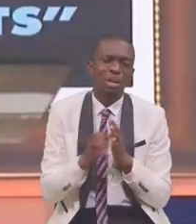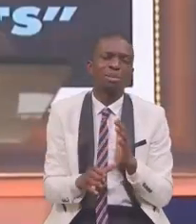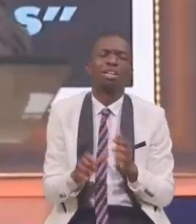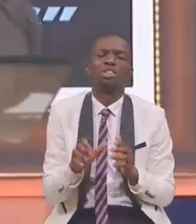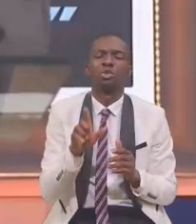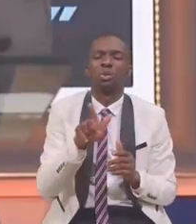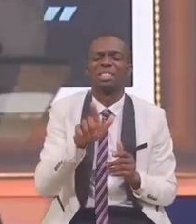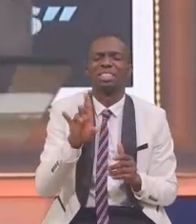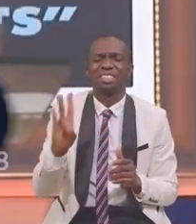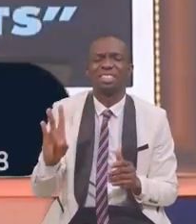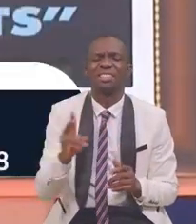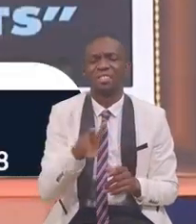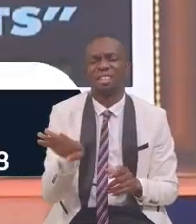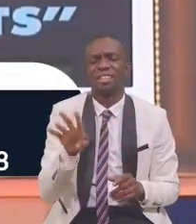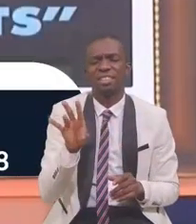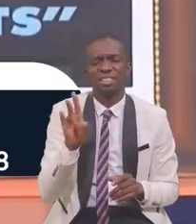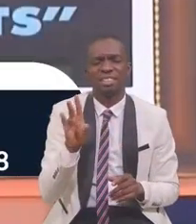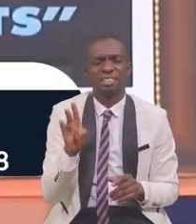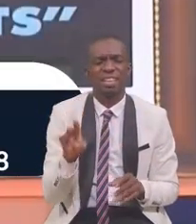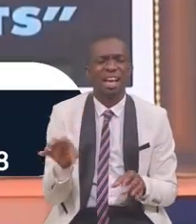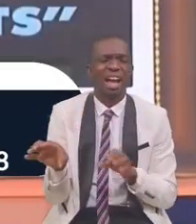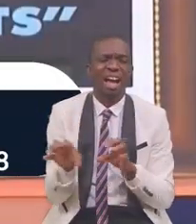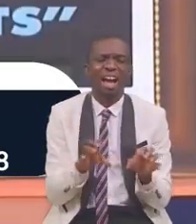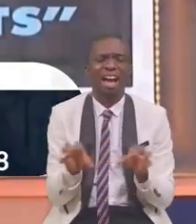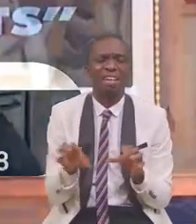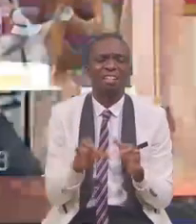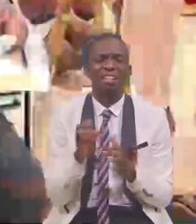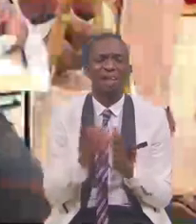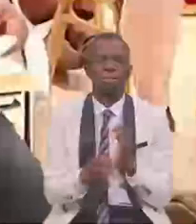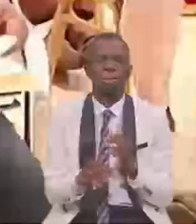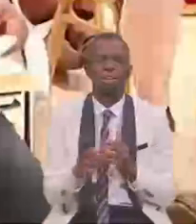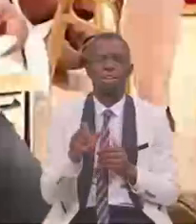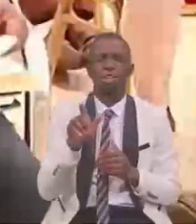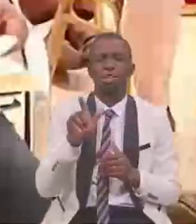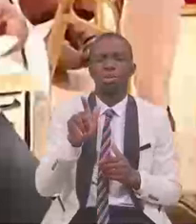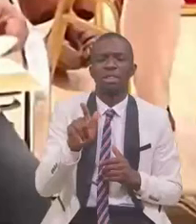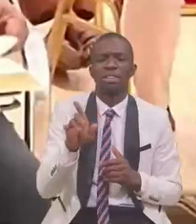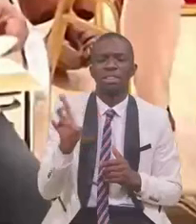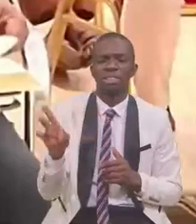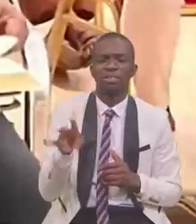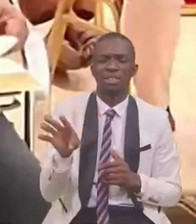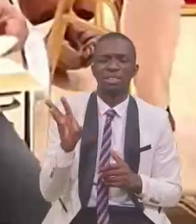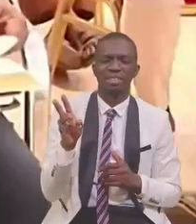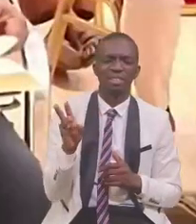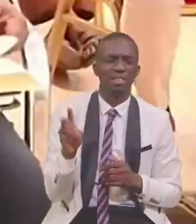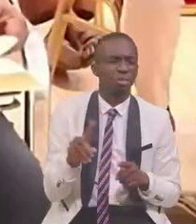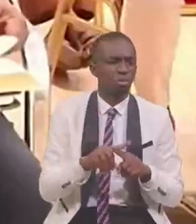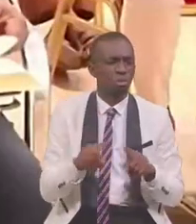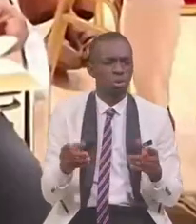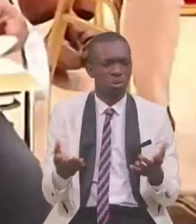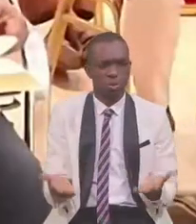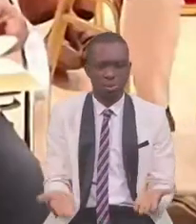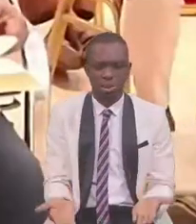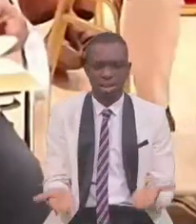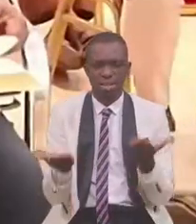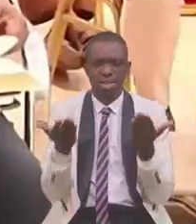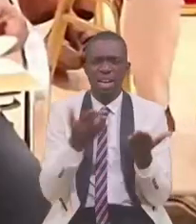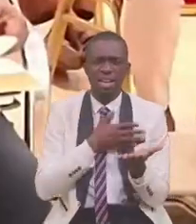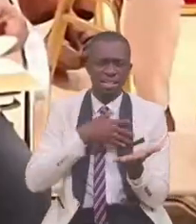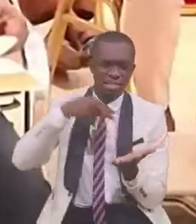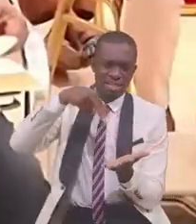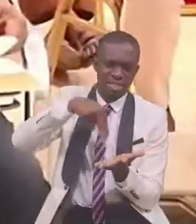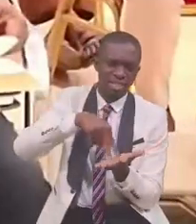verset 16. Actes 26, verset 16. Mais lève-toi et tiens-toi sur tes